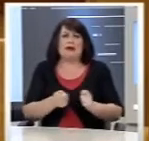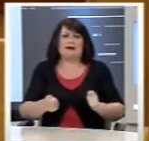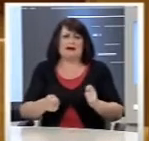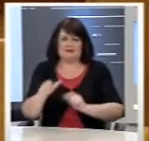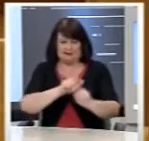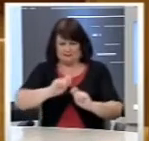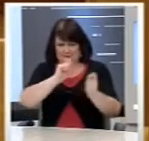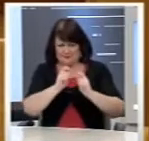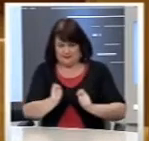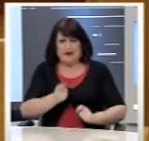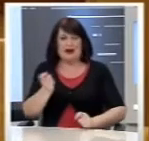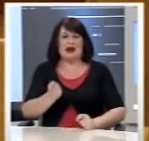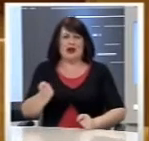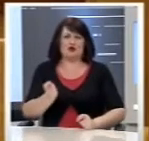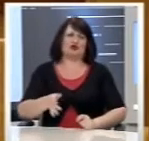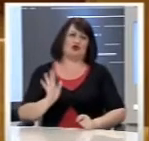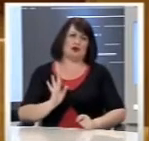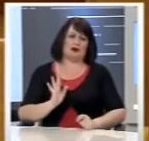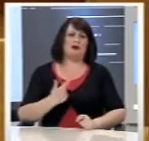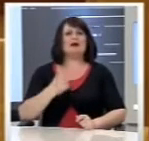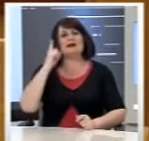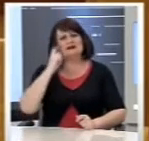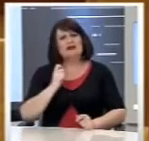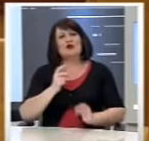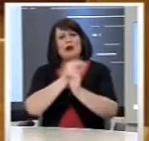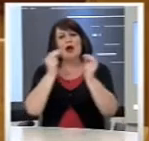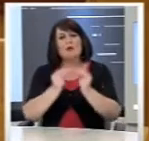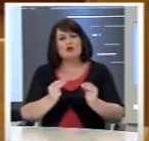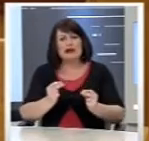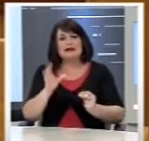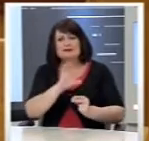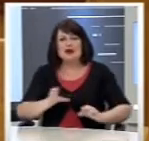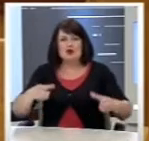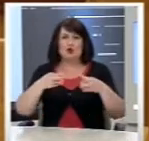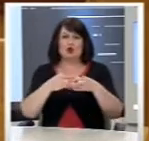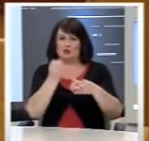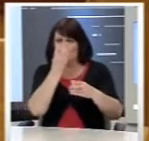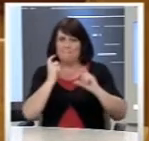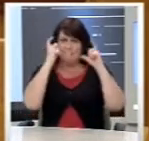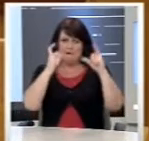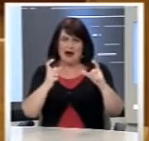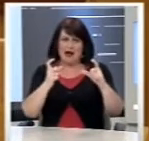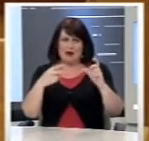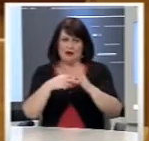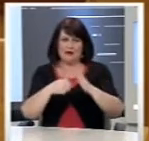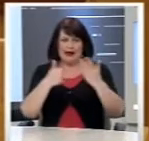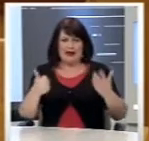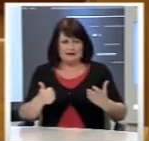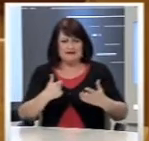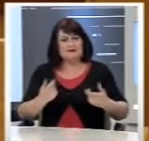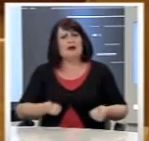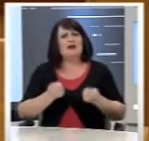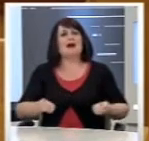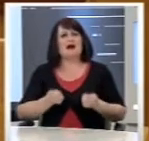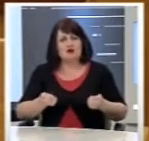χρέους. Γνωρίζουμε από το αποτέλεσμα του Eurogroup του Μαΐου του 2016 ότι η υλοποίηση αυτή θα